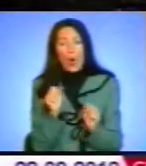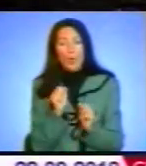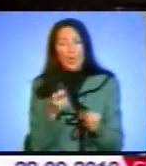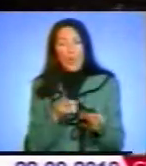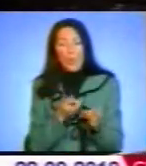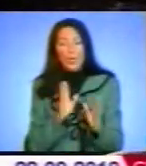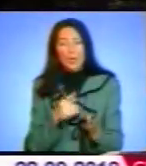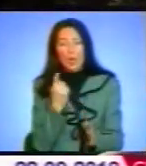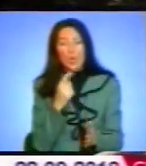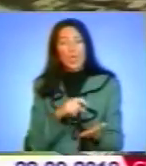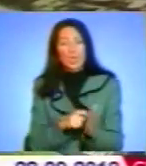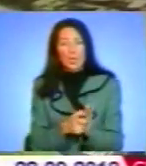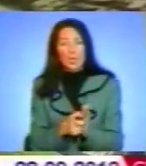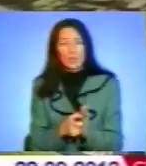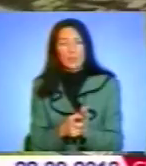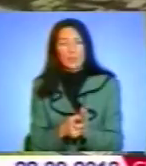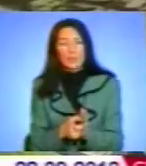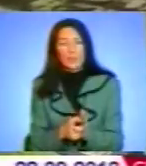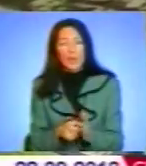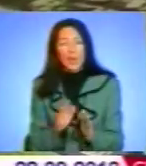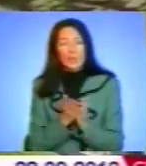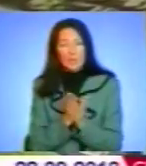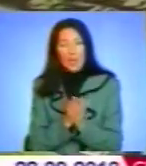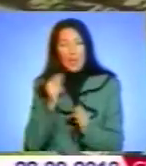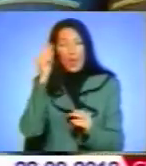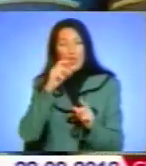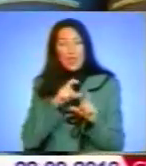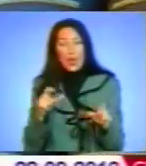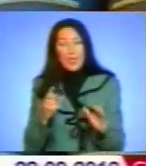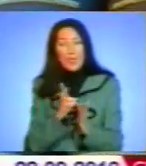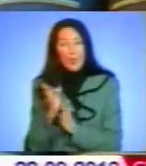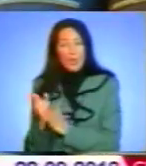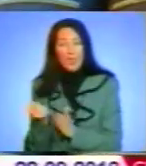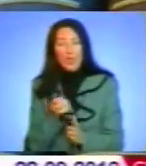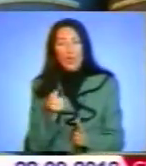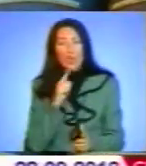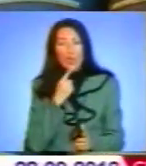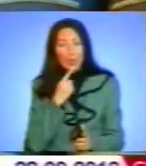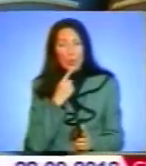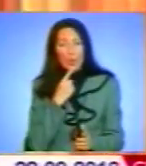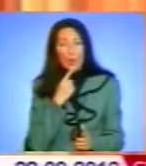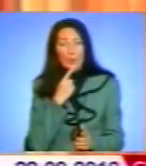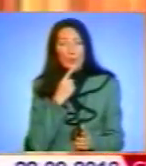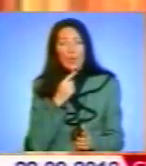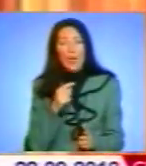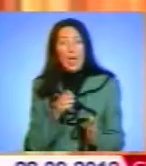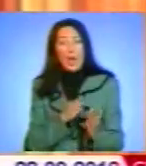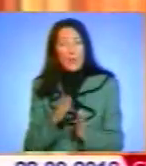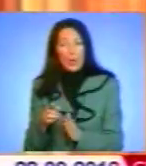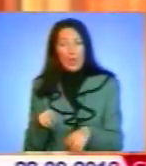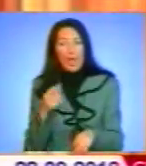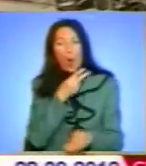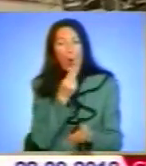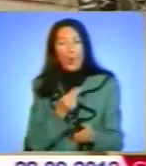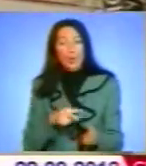опалюємо тільки в одній в кімнаті. А от з книгами у шкільній бібліотеці села трохи скрутніше. Періодику та художню літературу